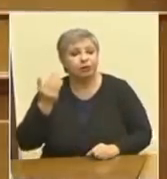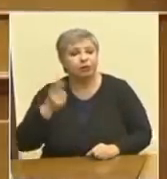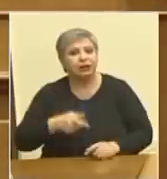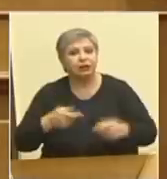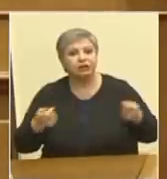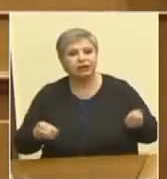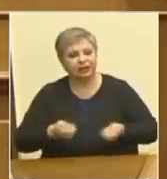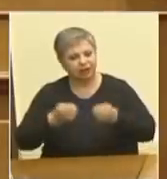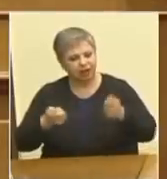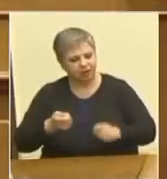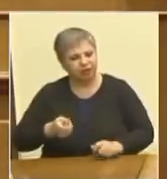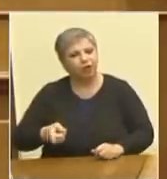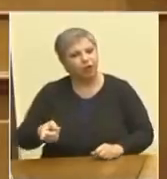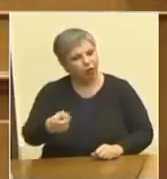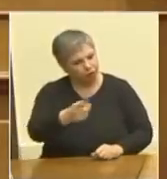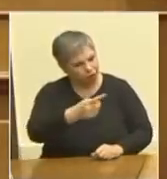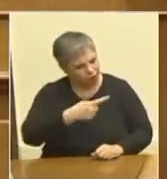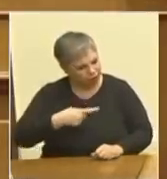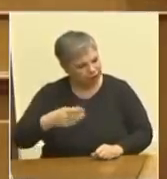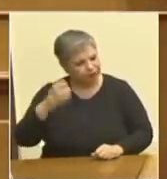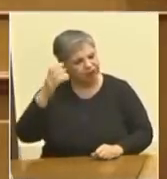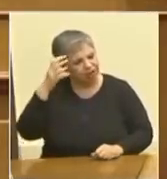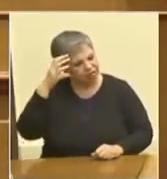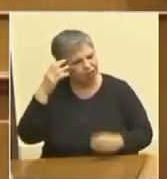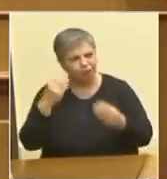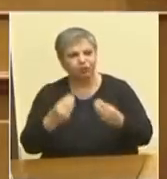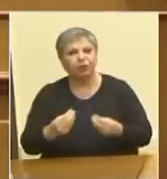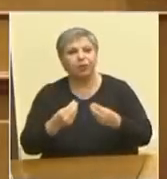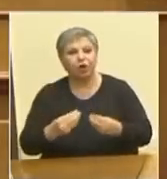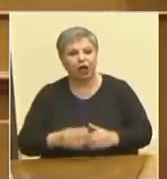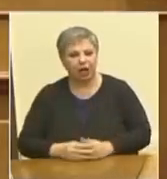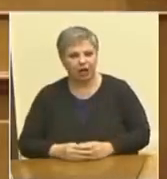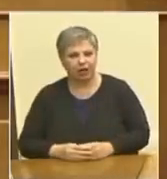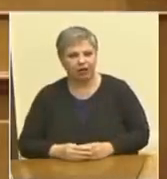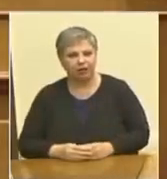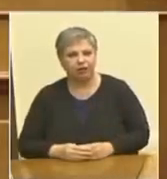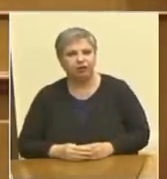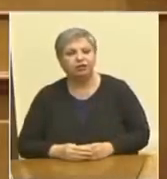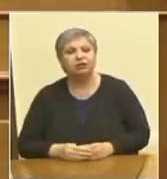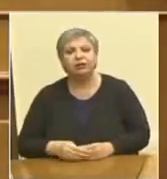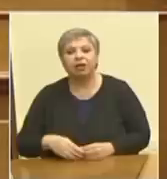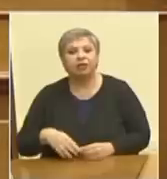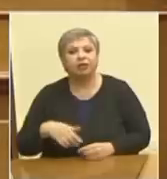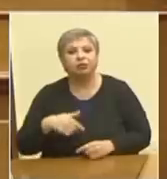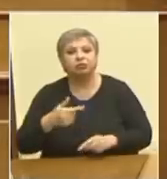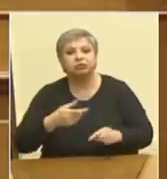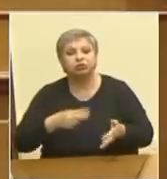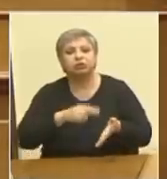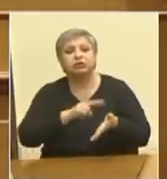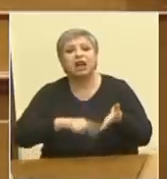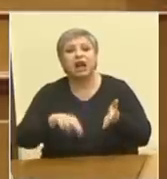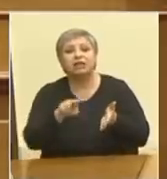πολίτες θυμούνται πάρα πολύ καλά. Οι πολίτες θυμούνται πάρα πολύ καλά, κύριε Τσίπρα. Ποιος θα καταργούσε τον